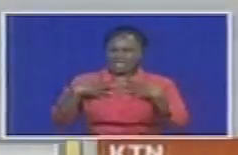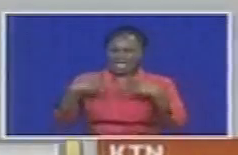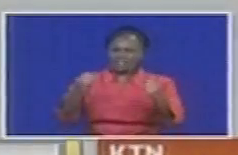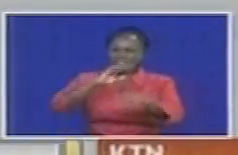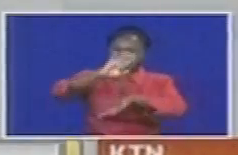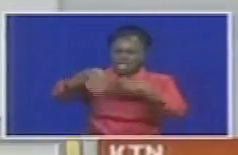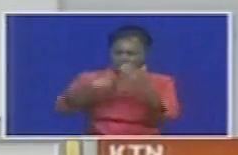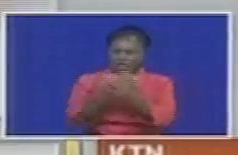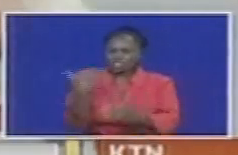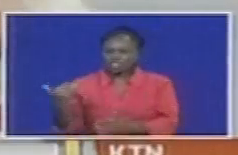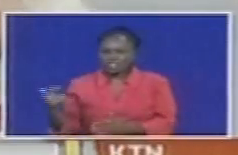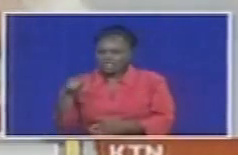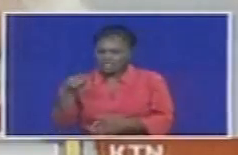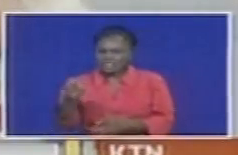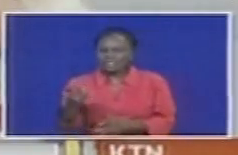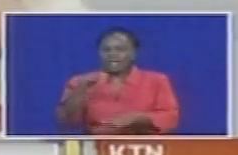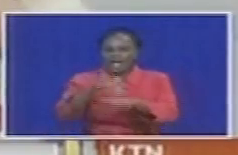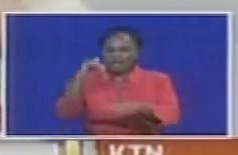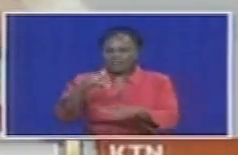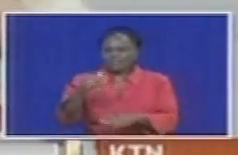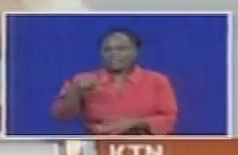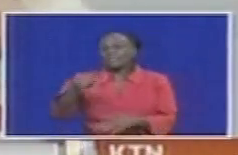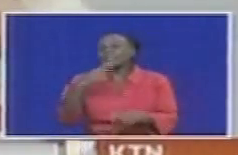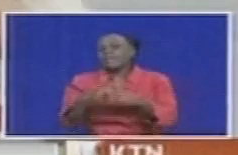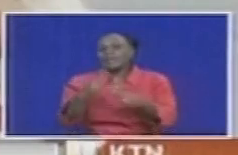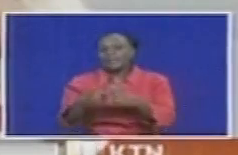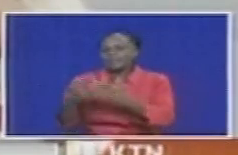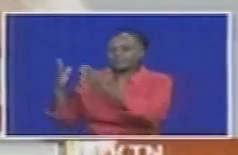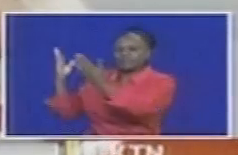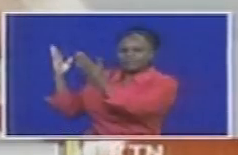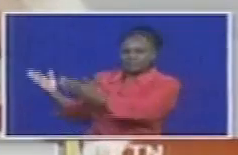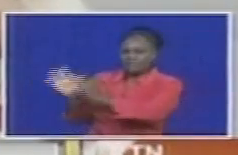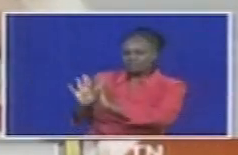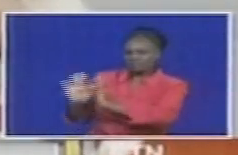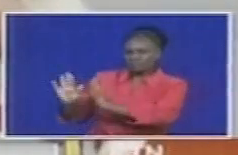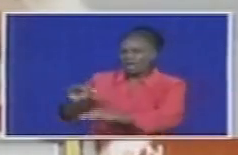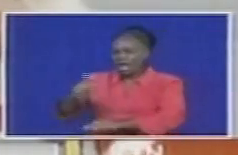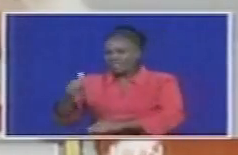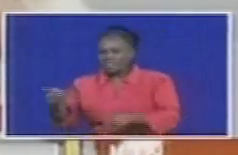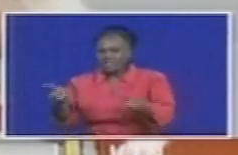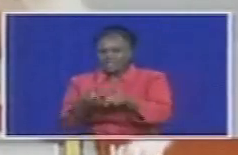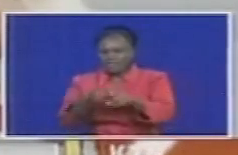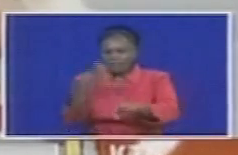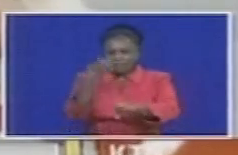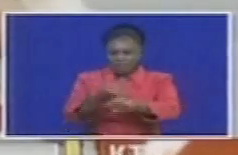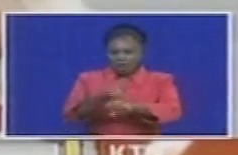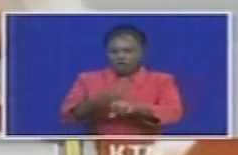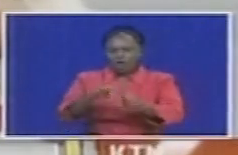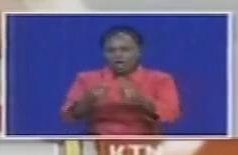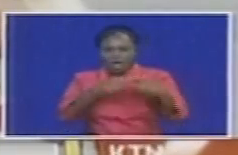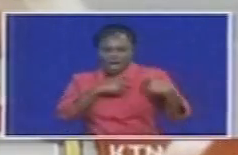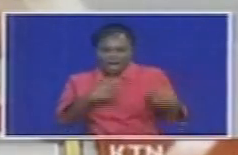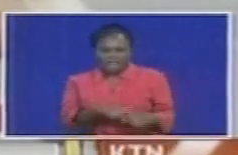wote. Madhara ya uzito aina hii kwa watoto wametajwa kama kutengwa na wenzao, matatizo ya mifupa, maradhi ya moyo, ugonjwa